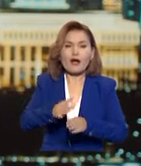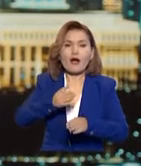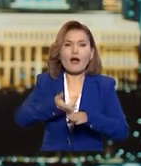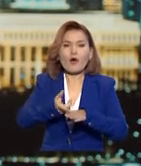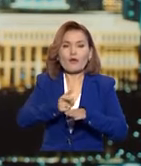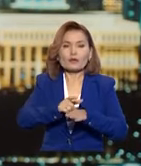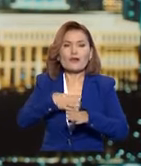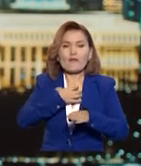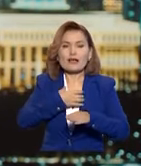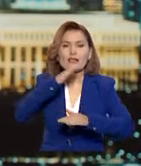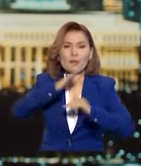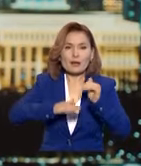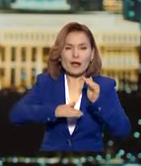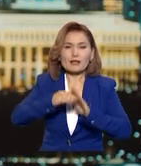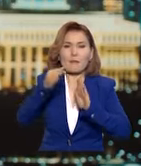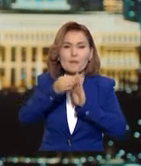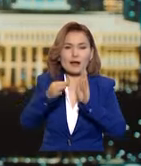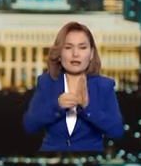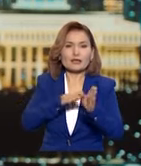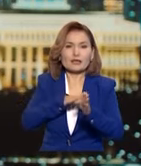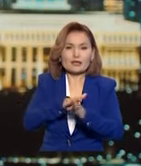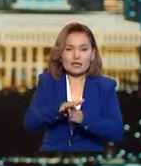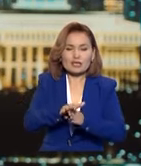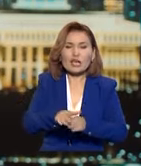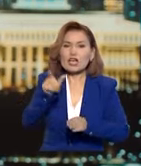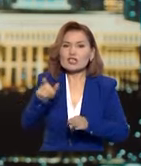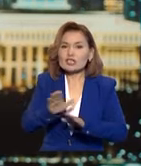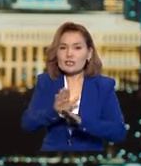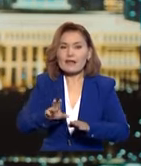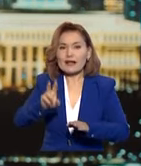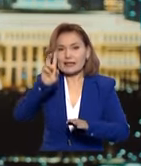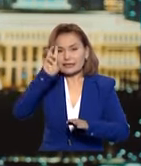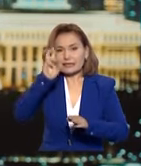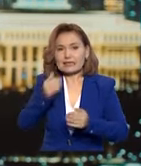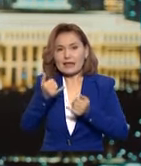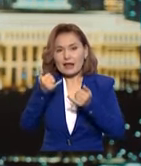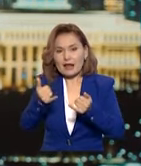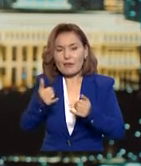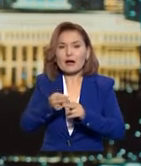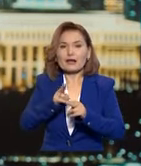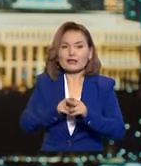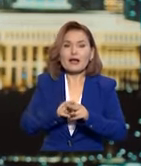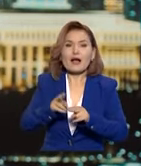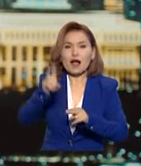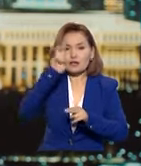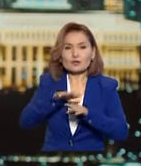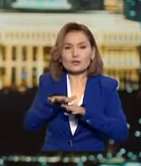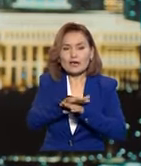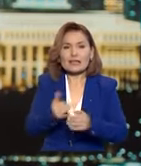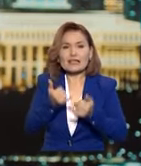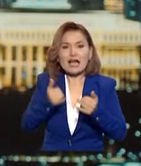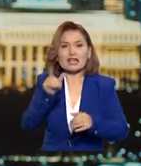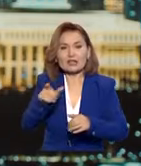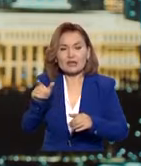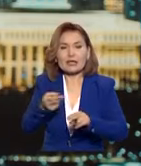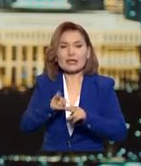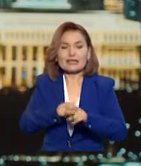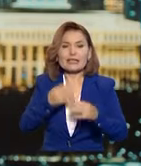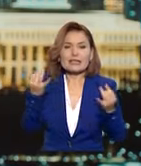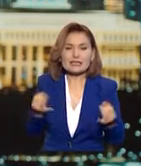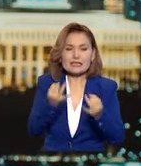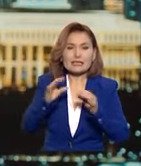на практике реализовать принцип «не человек для государства, а государство для человека». Поэтому интересы и